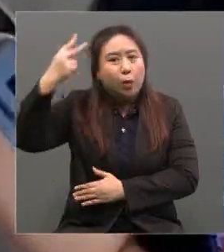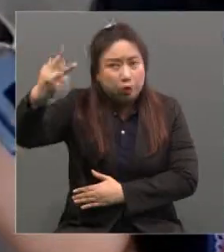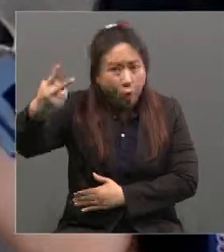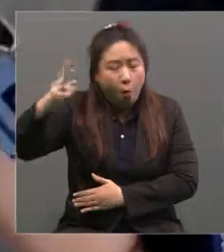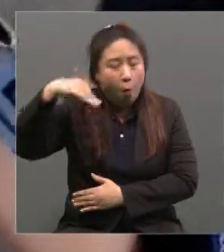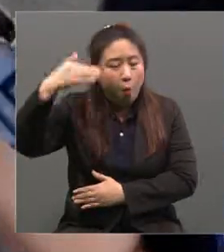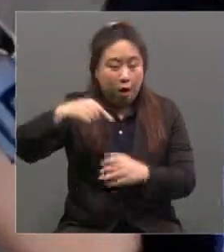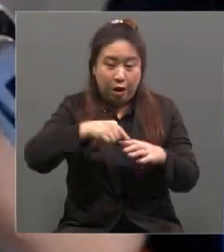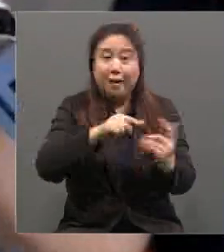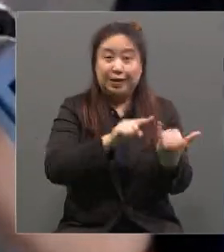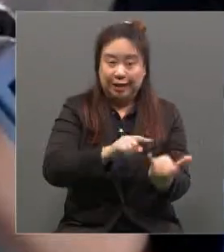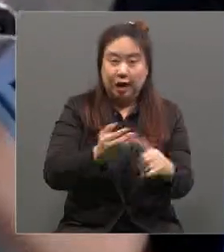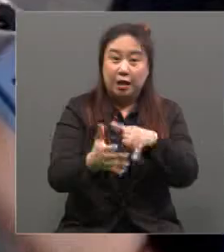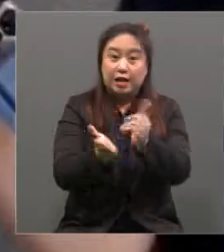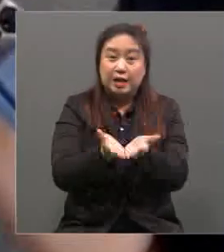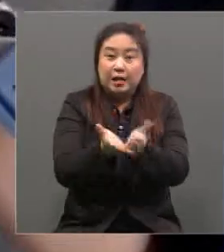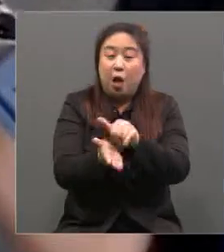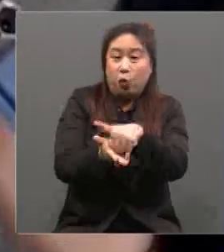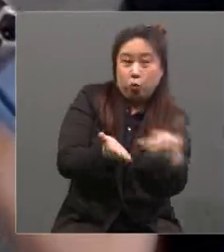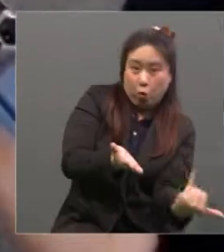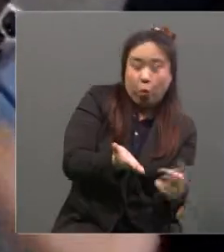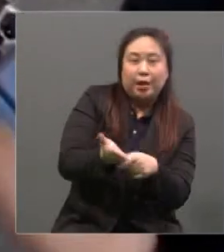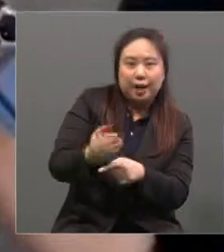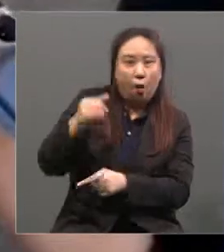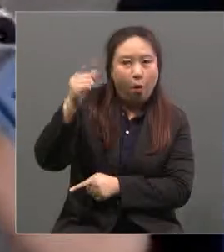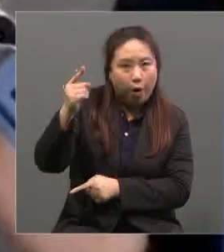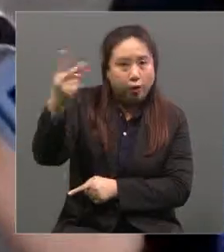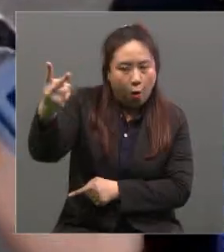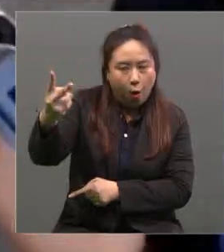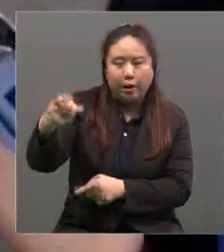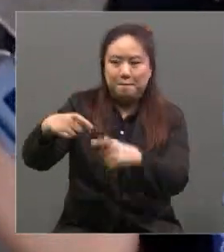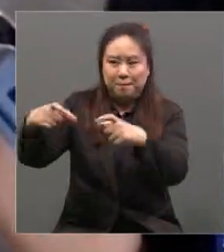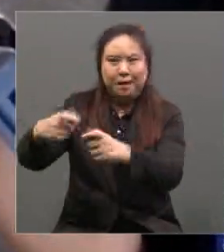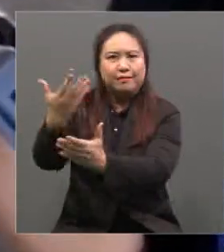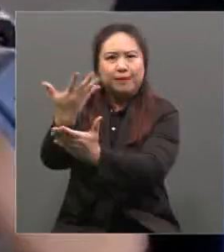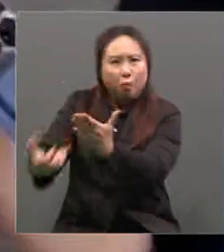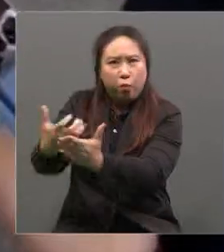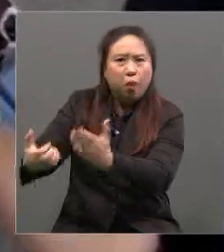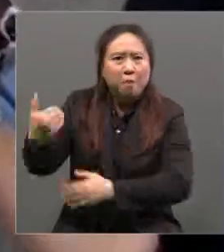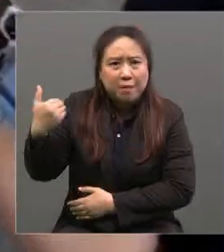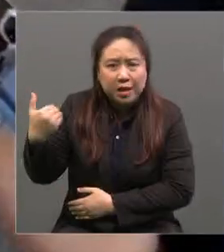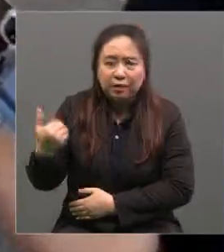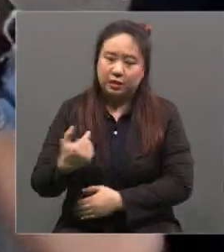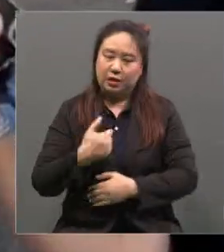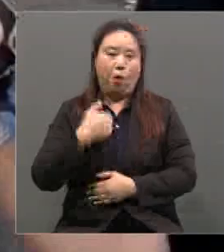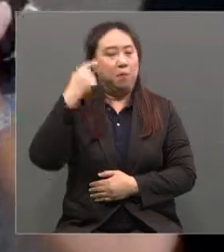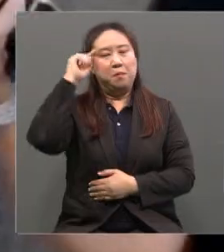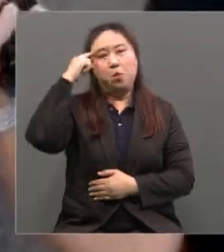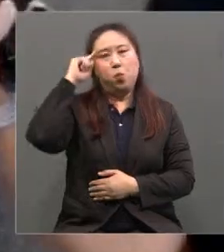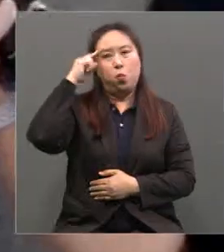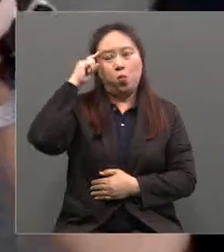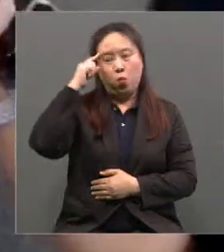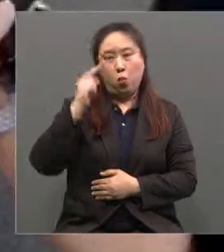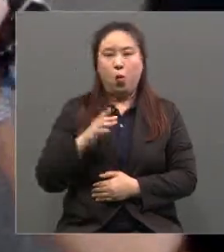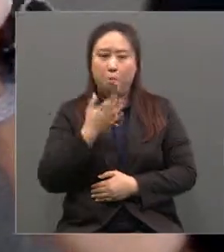ก็เลยบอกว่าเธอเนี่ยก็ไม่ทราบแต่ยืนยันว่าไม่ใช่ตนเองอย่างแน่นอนที่ผ่านมาไม่เคยใช้หรือว่าแตะต้องบัตร